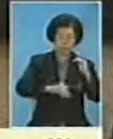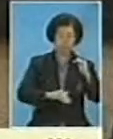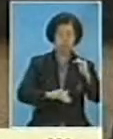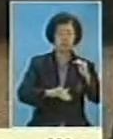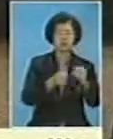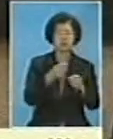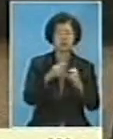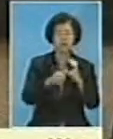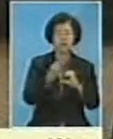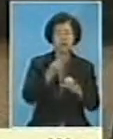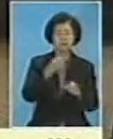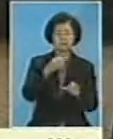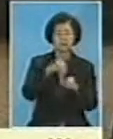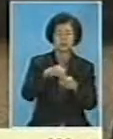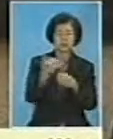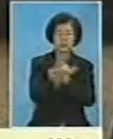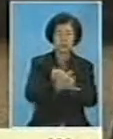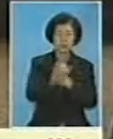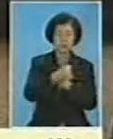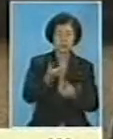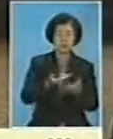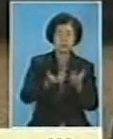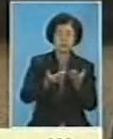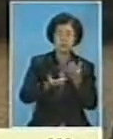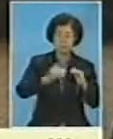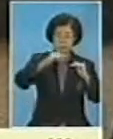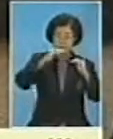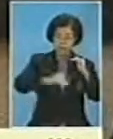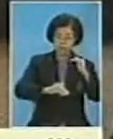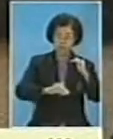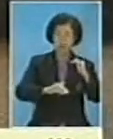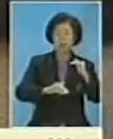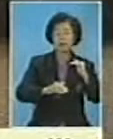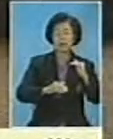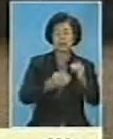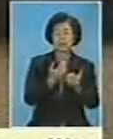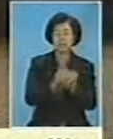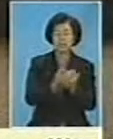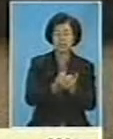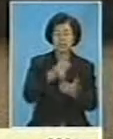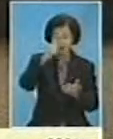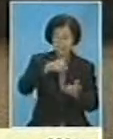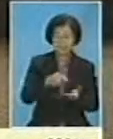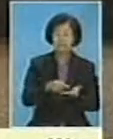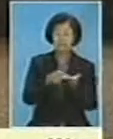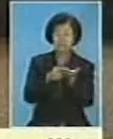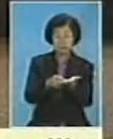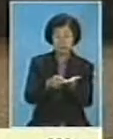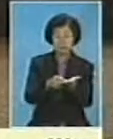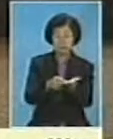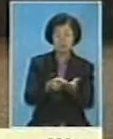ตลาดในประเทศหรือต่ำกว่าราคาที่ฝ่ายไทยเสนอหรือต่ำกว่าราคาที่รับจ